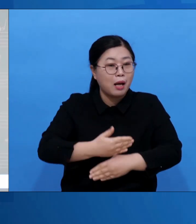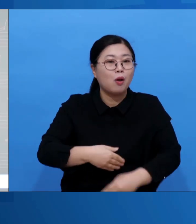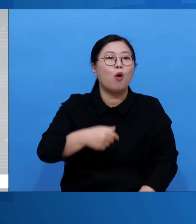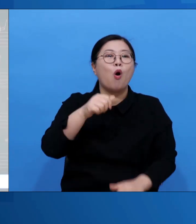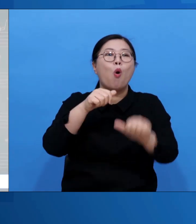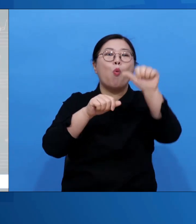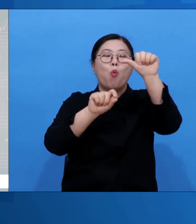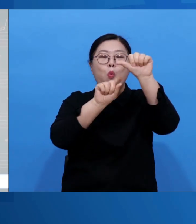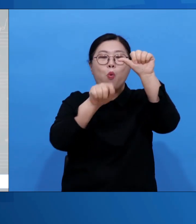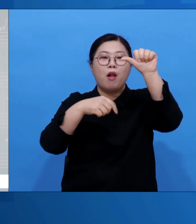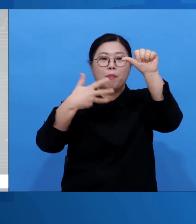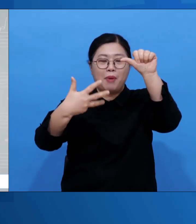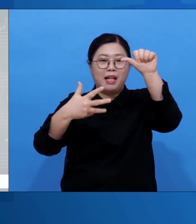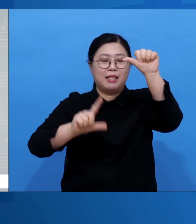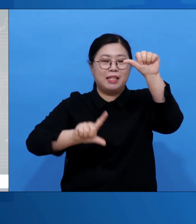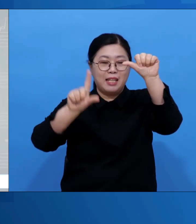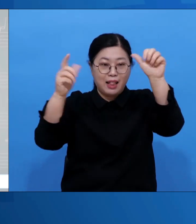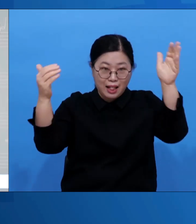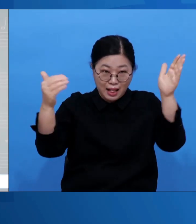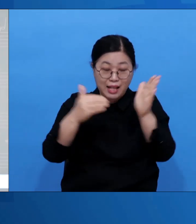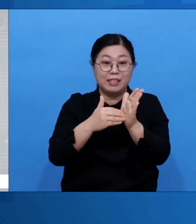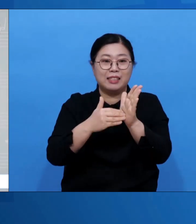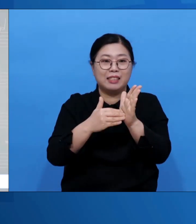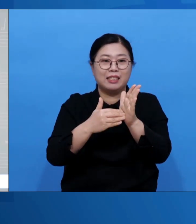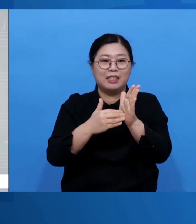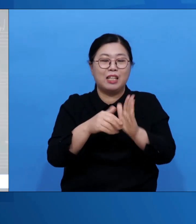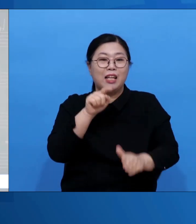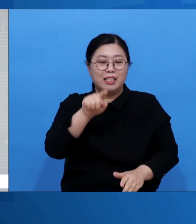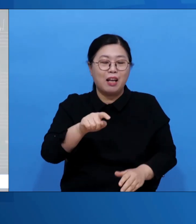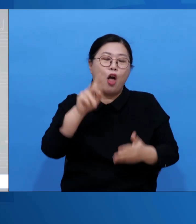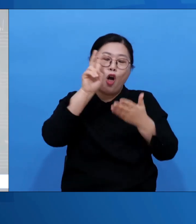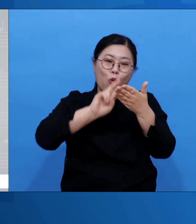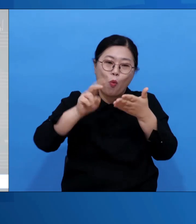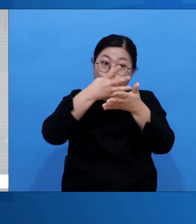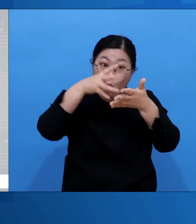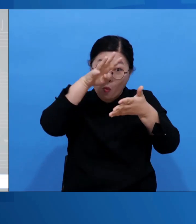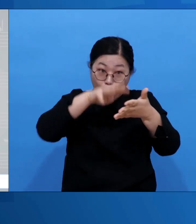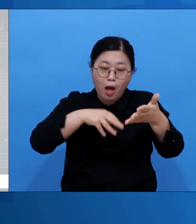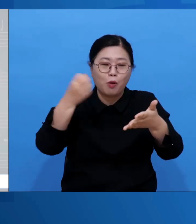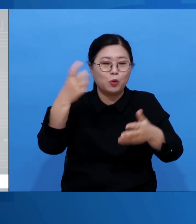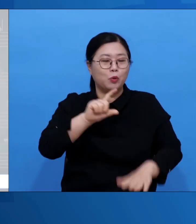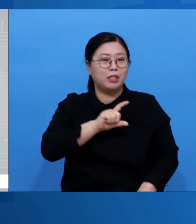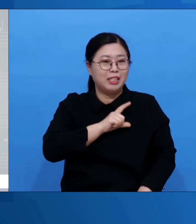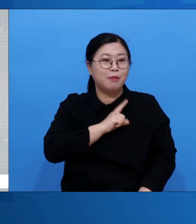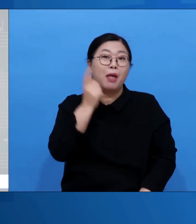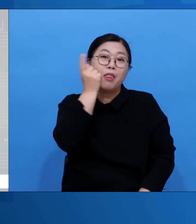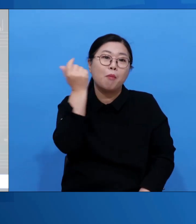부르며 노래한 녹음 파일과 악보 파일, 이름과 연락처를 함께 보내야 합니다.